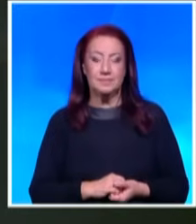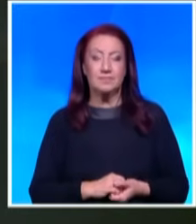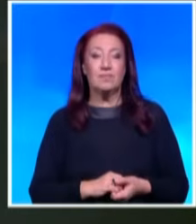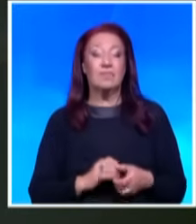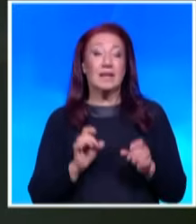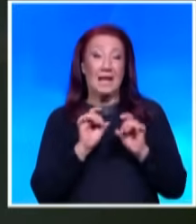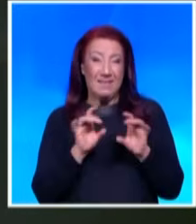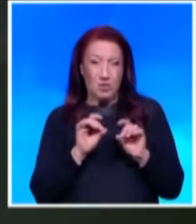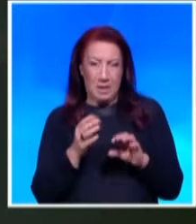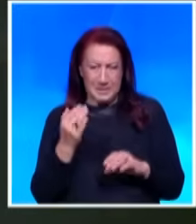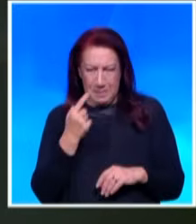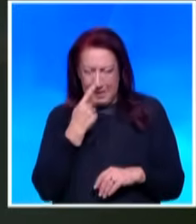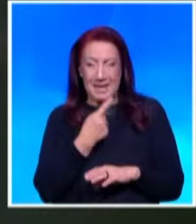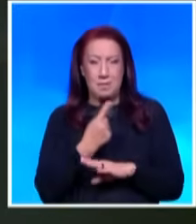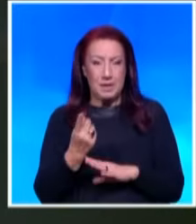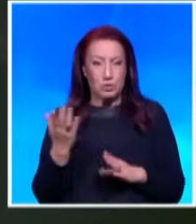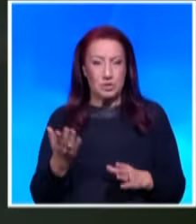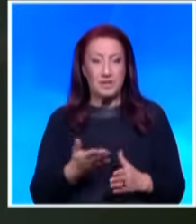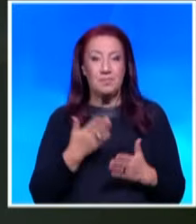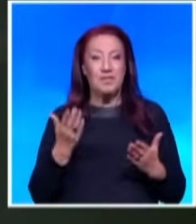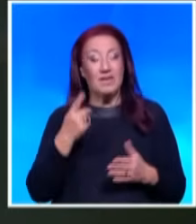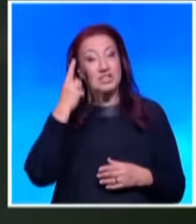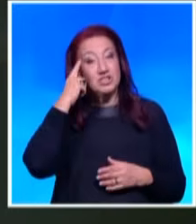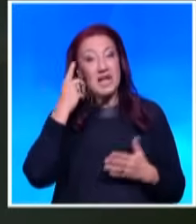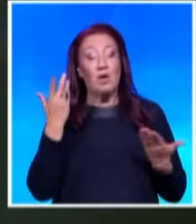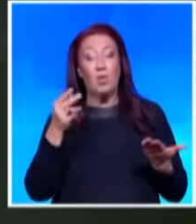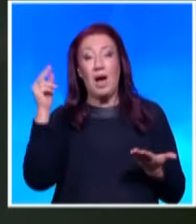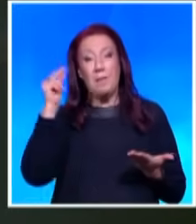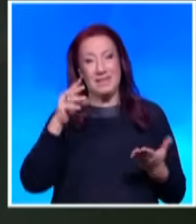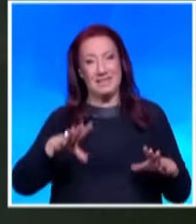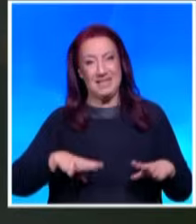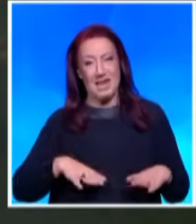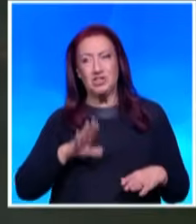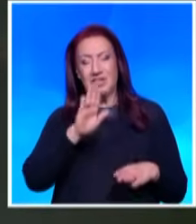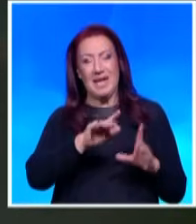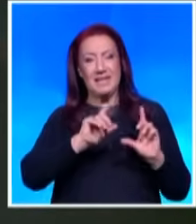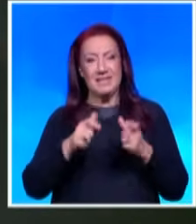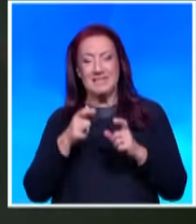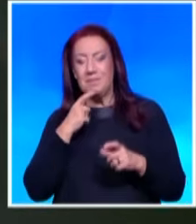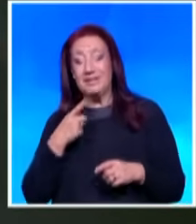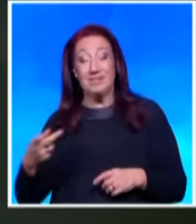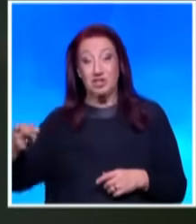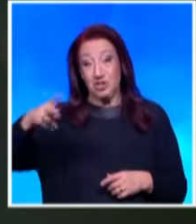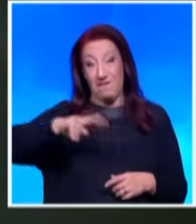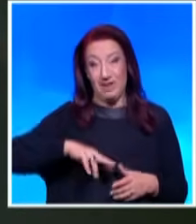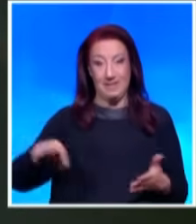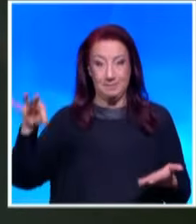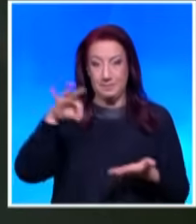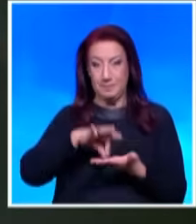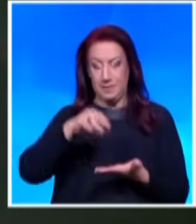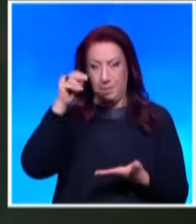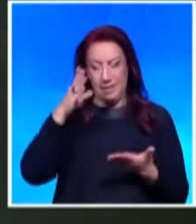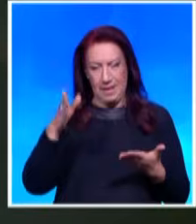която получихме буквално преди няколко минути, вече има яснота кога българските граждани и техните семейства ще се приберат тук. Те ще бъдат